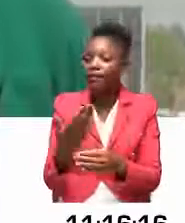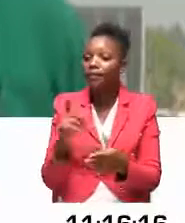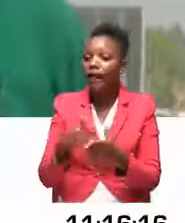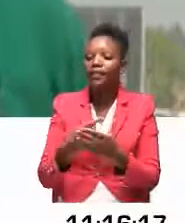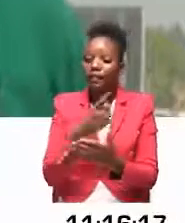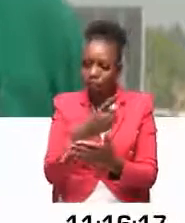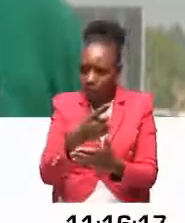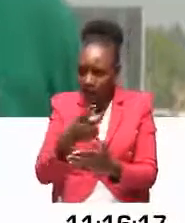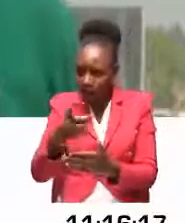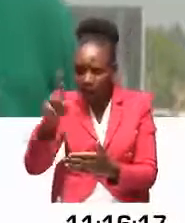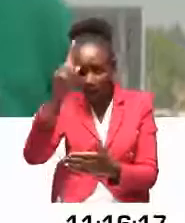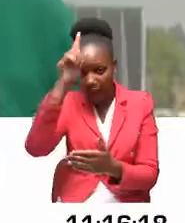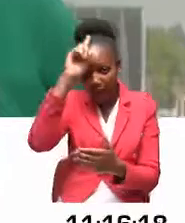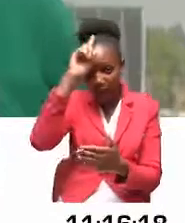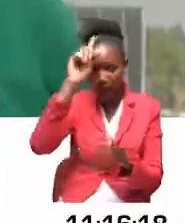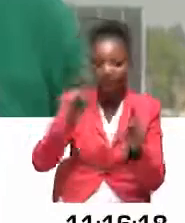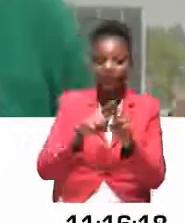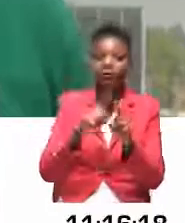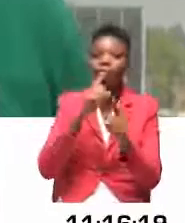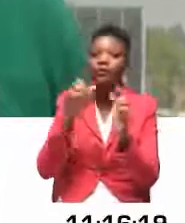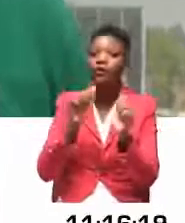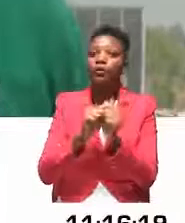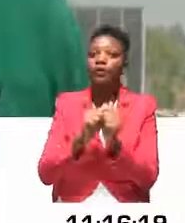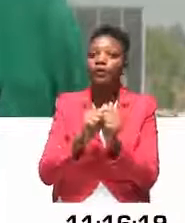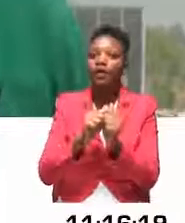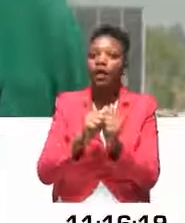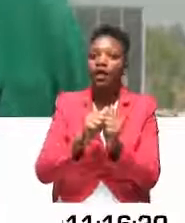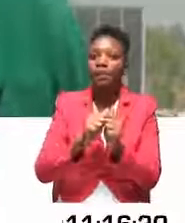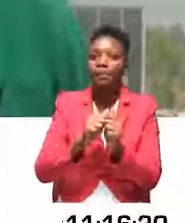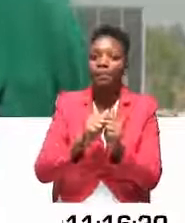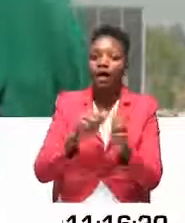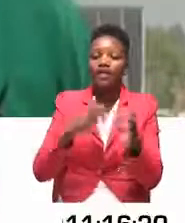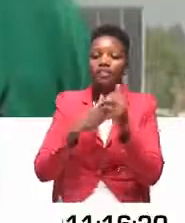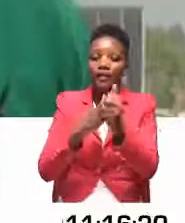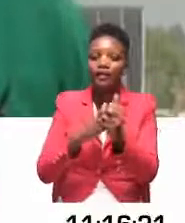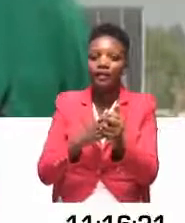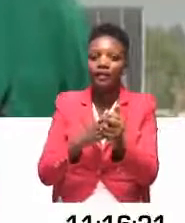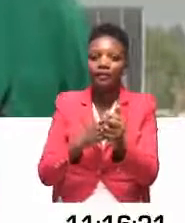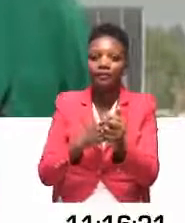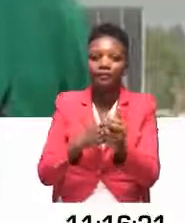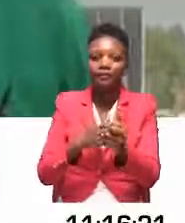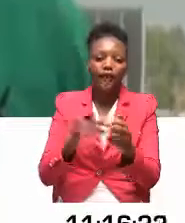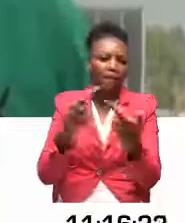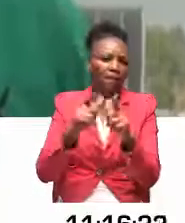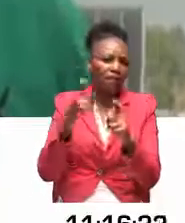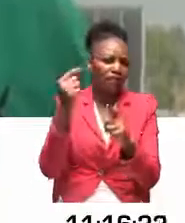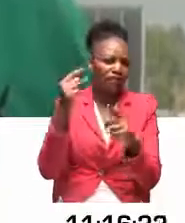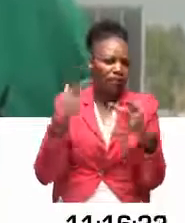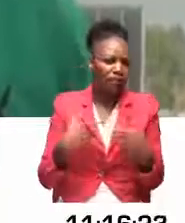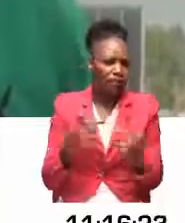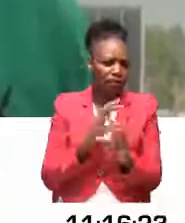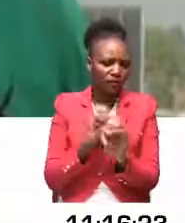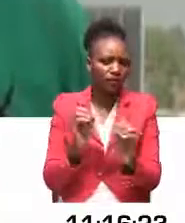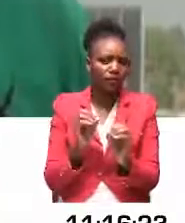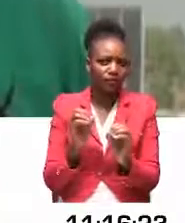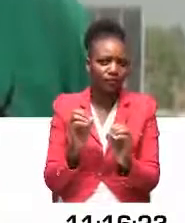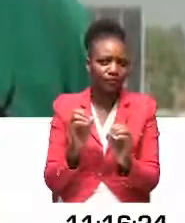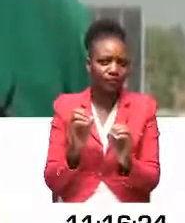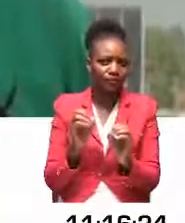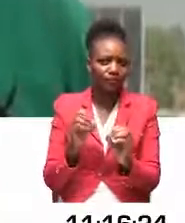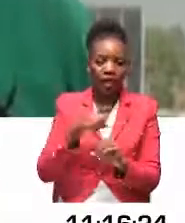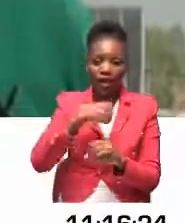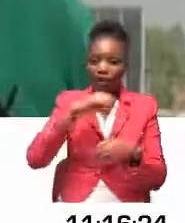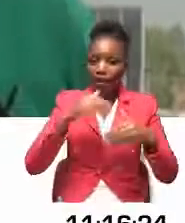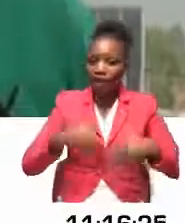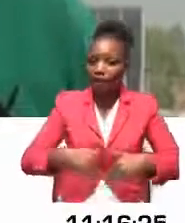mashinani tuambie Watu wetu ni one two th lakini isik ya Watu wache Ik kitu ya Watu wote kwa hivyo Kama vijana tunasema